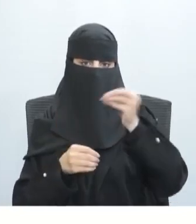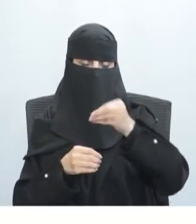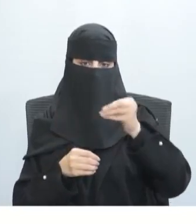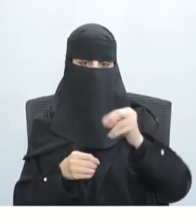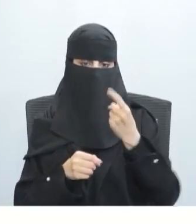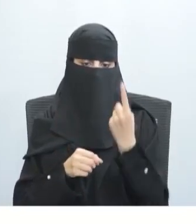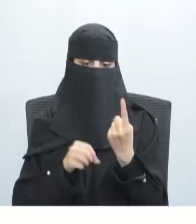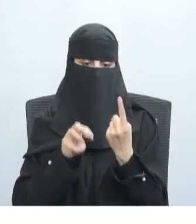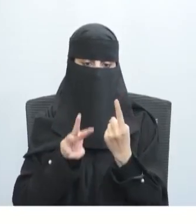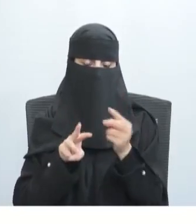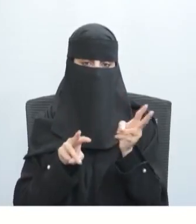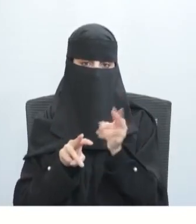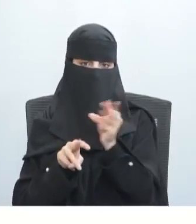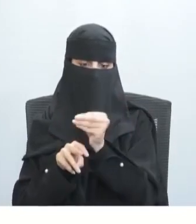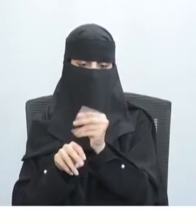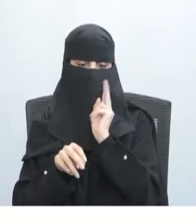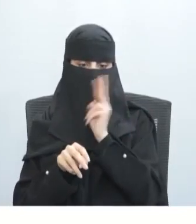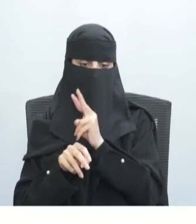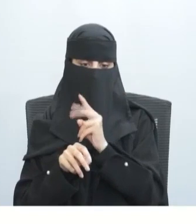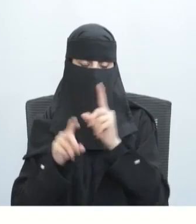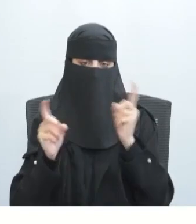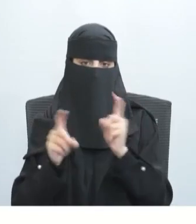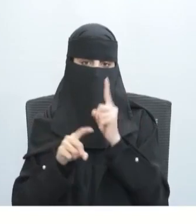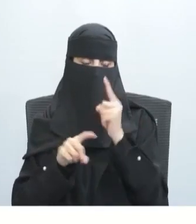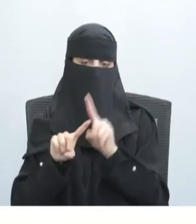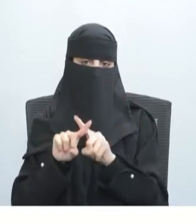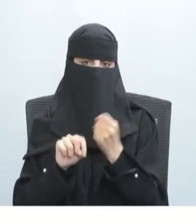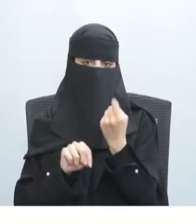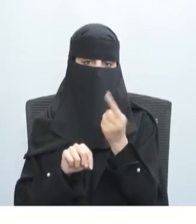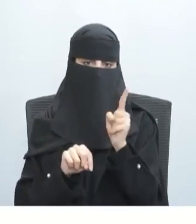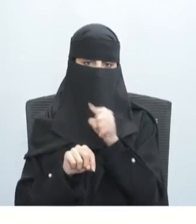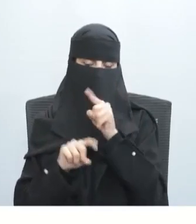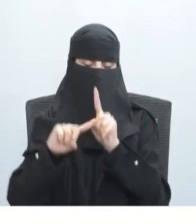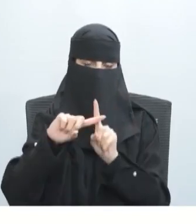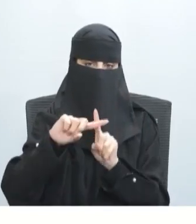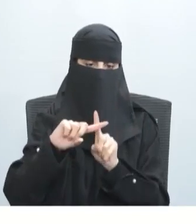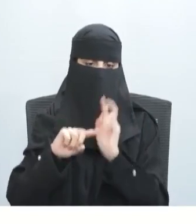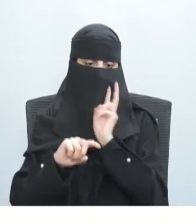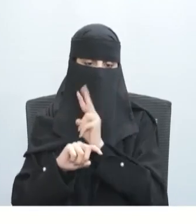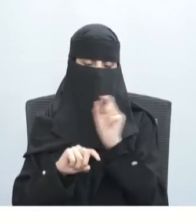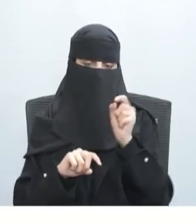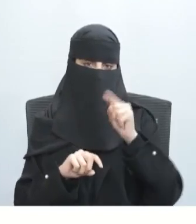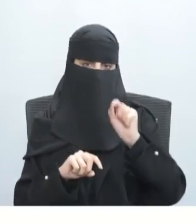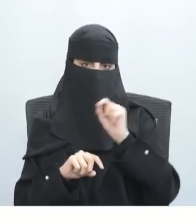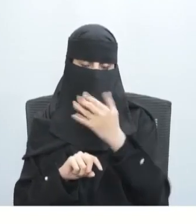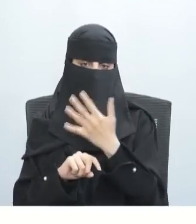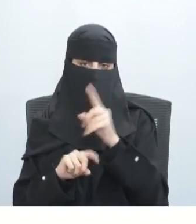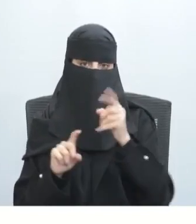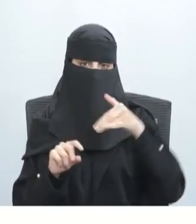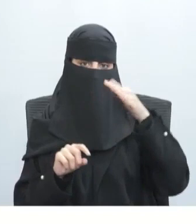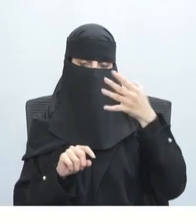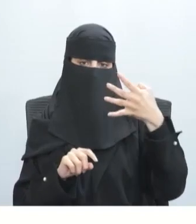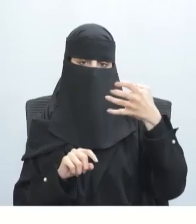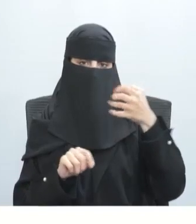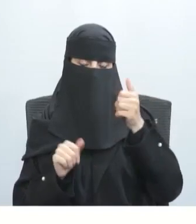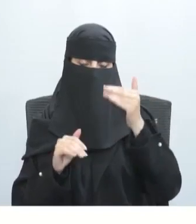1000 ريال سعودي في 1 + 5% وتغير الاس هنا لدينا يعبر عن 40